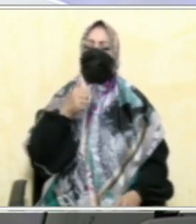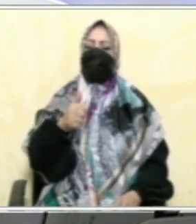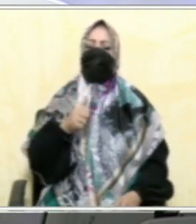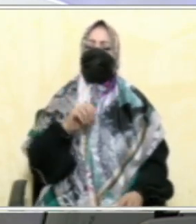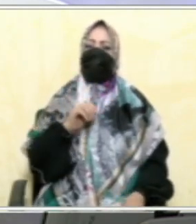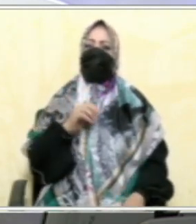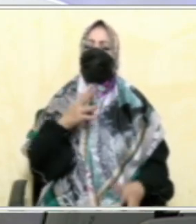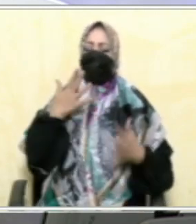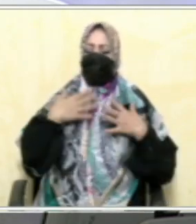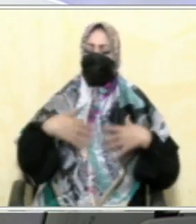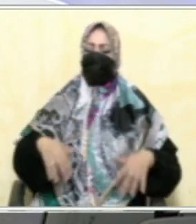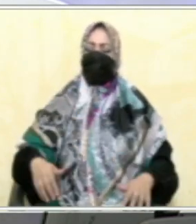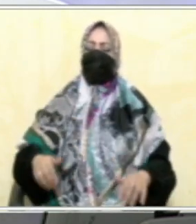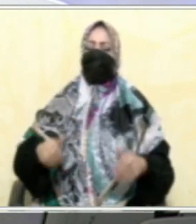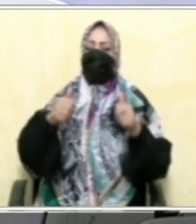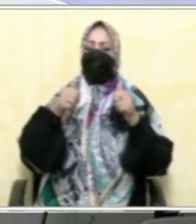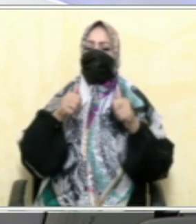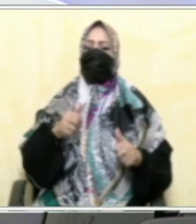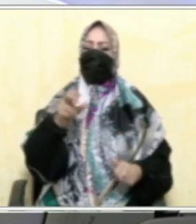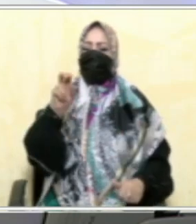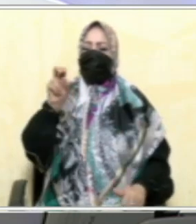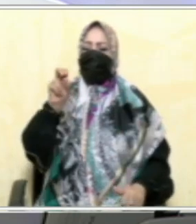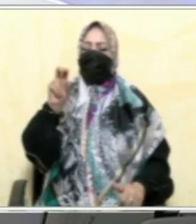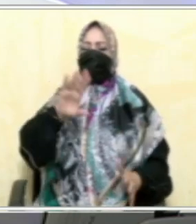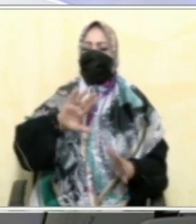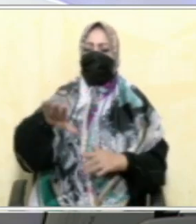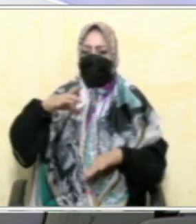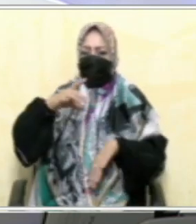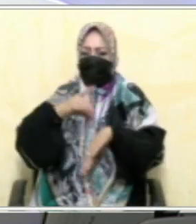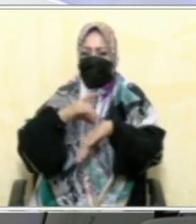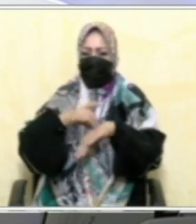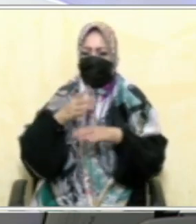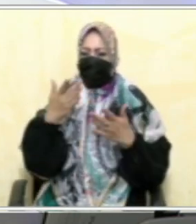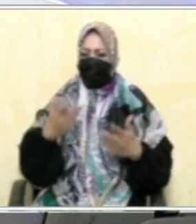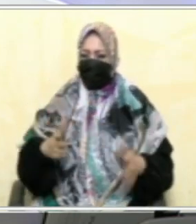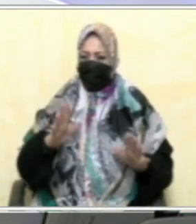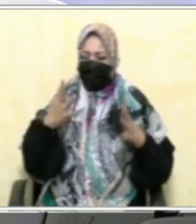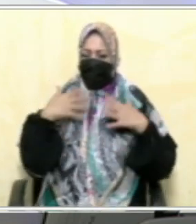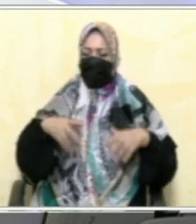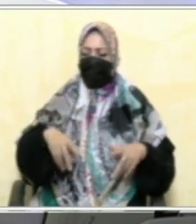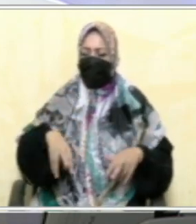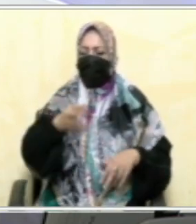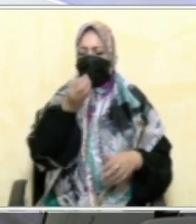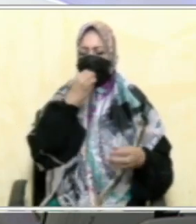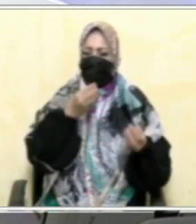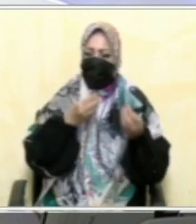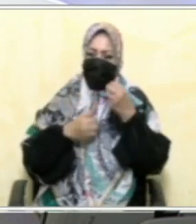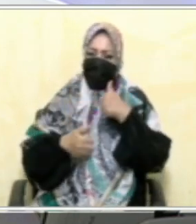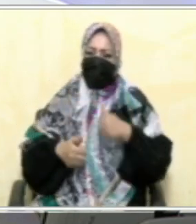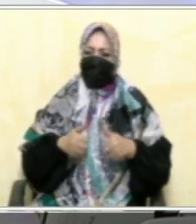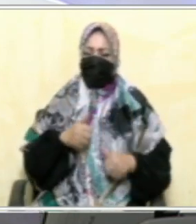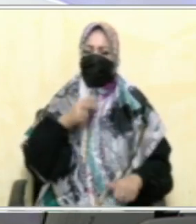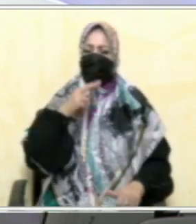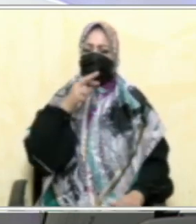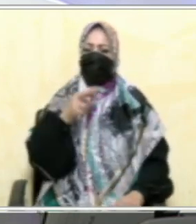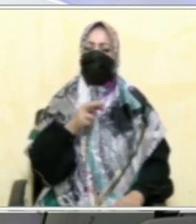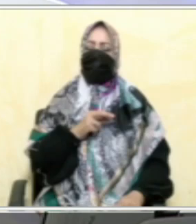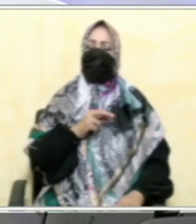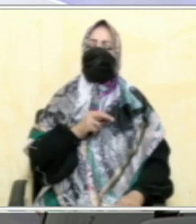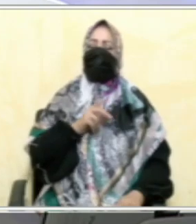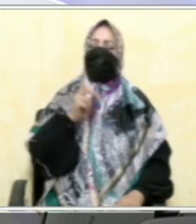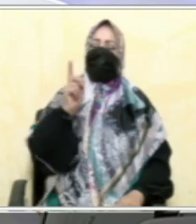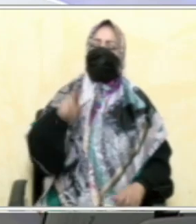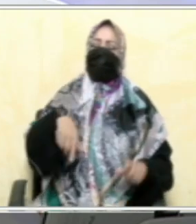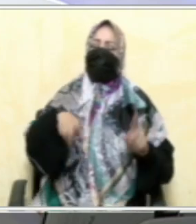فما أود ذكر هنا، هناك بعض الناس للأسف يجي للتاجر في السوق يقول له ترى بكم الحولي هذا، بكم الخروف